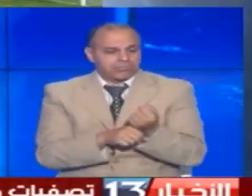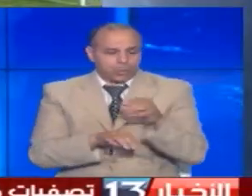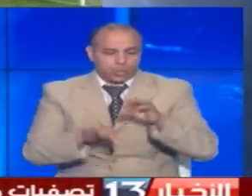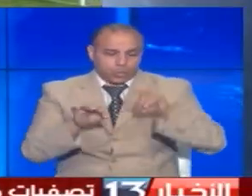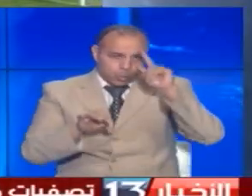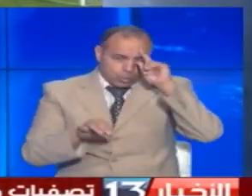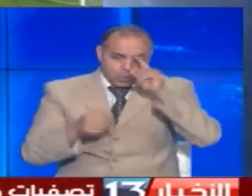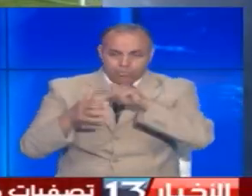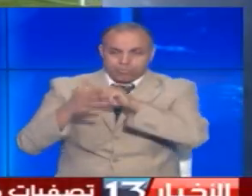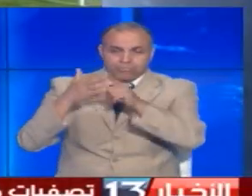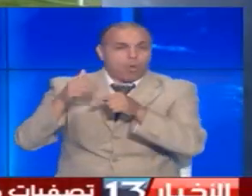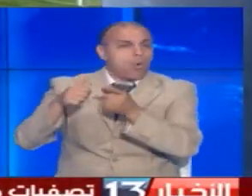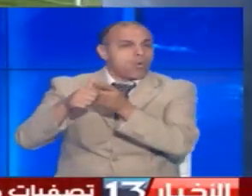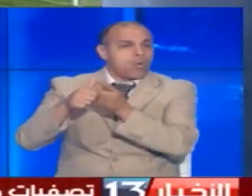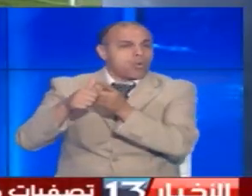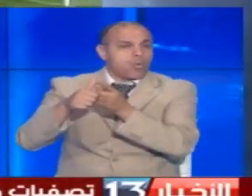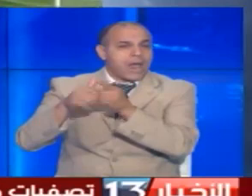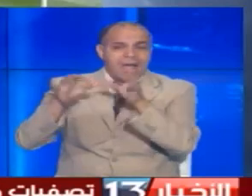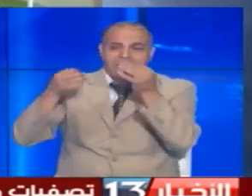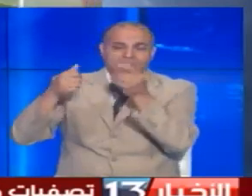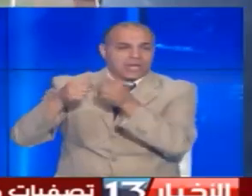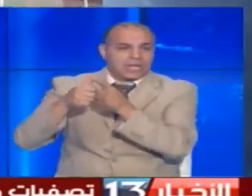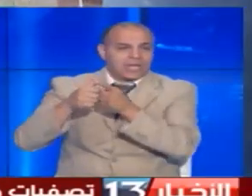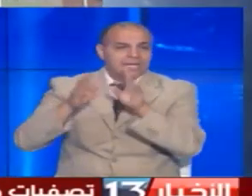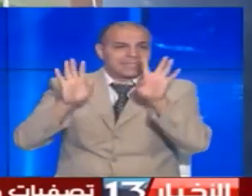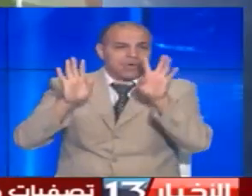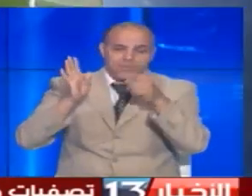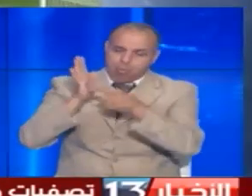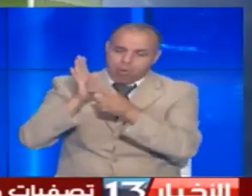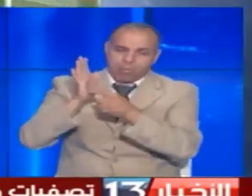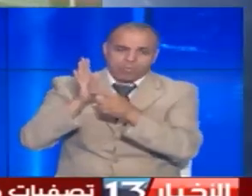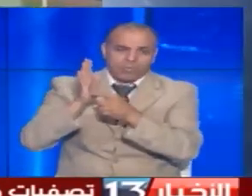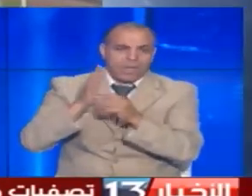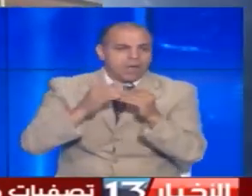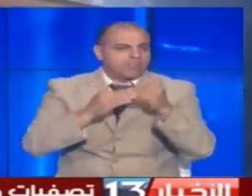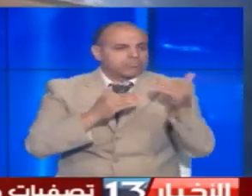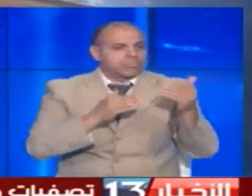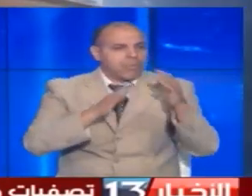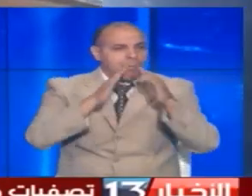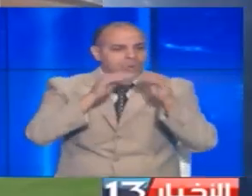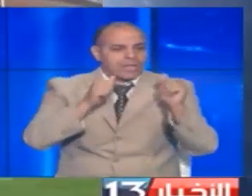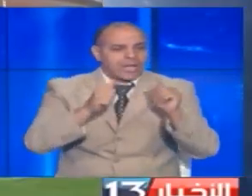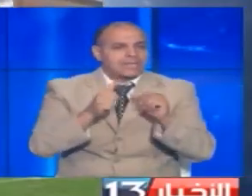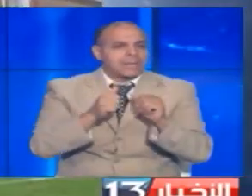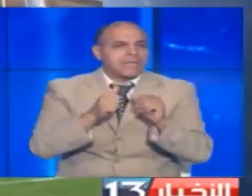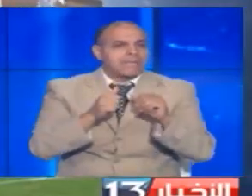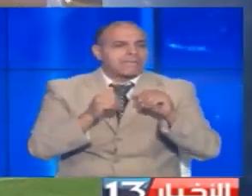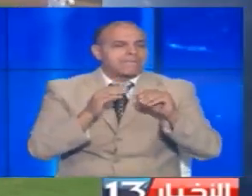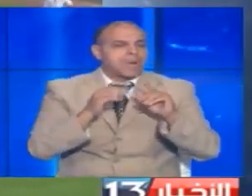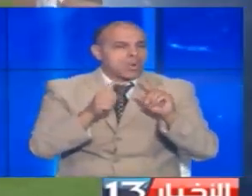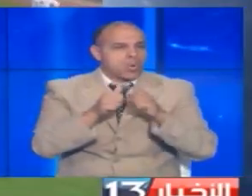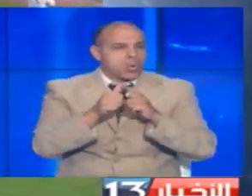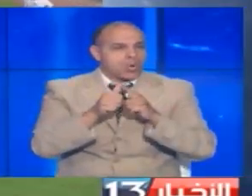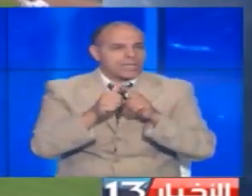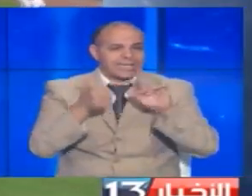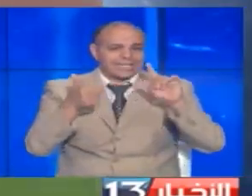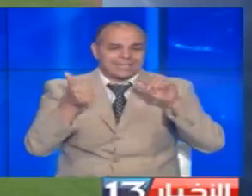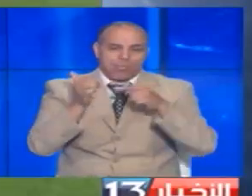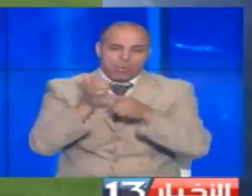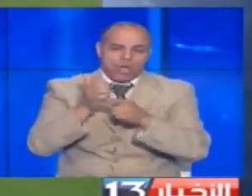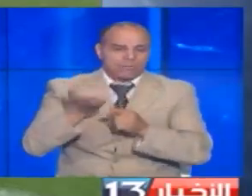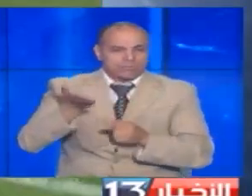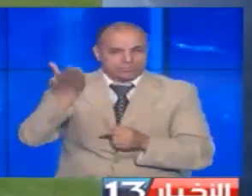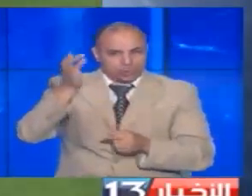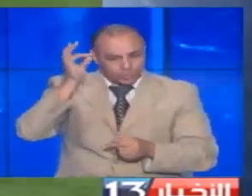التونسي صداره ترتيب المجموعه العاشره بتسع نقاط متقدما على المنتخب المصري صاحب الست نقاط